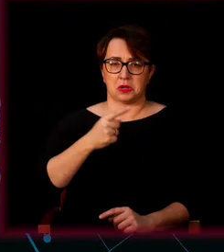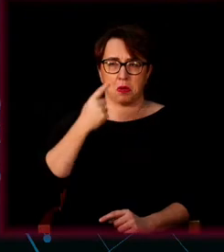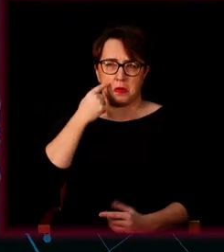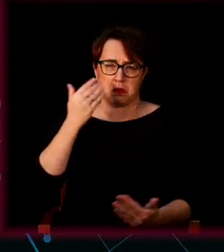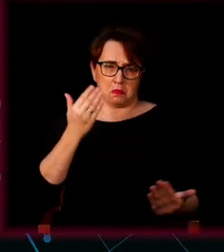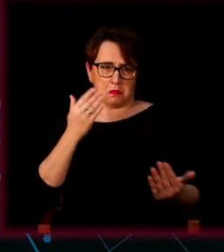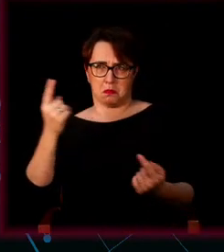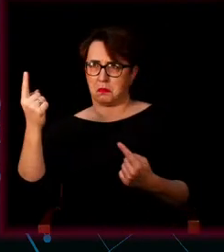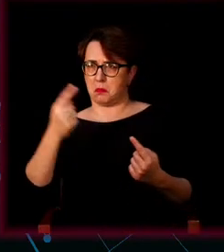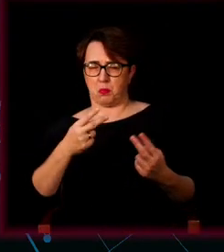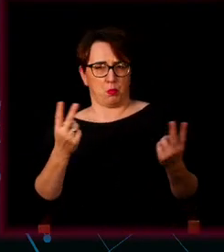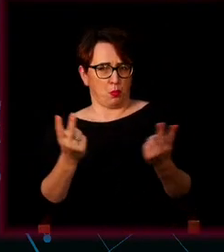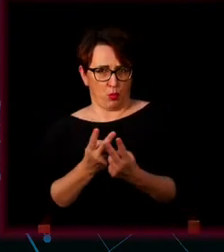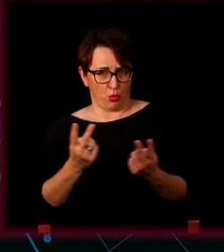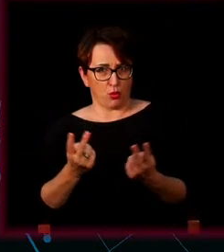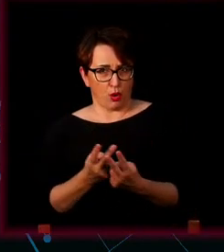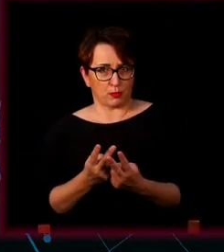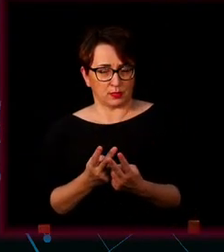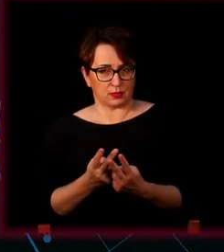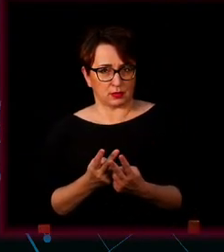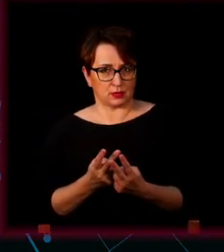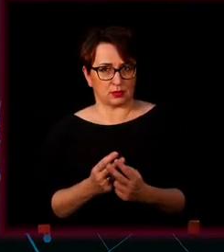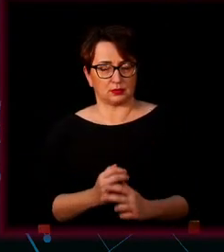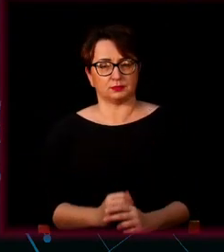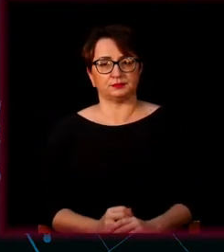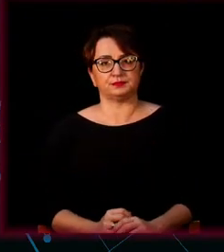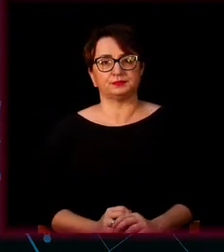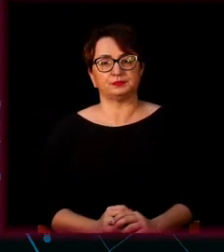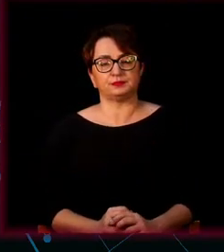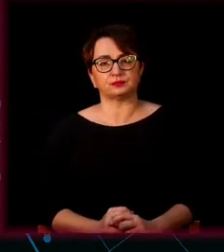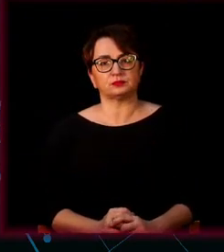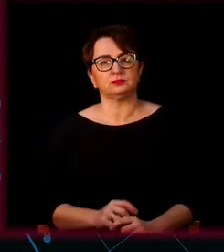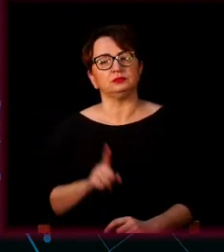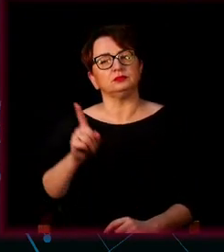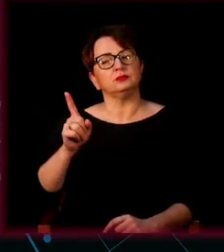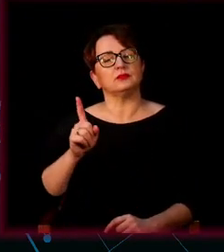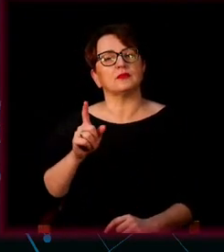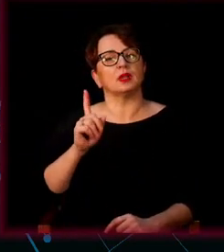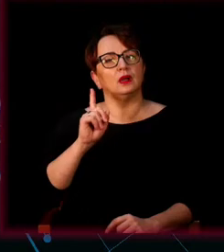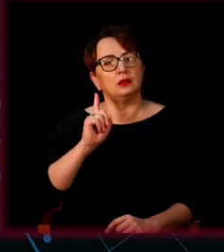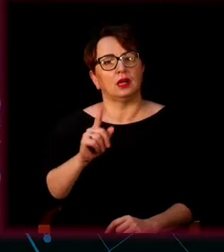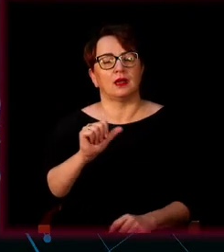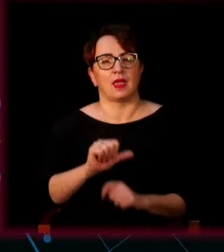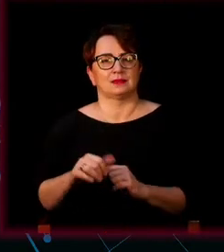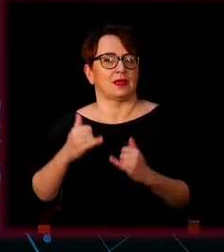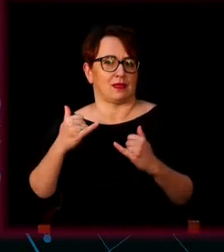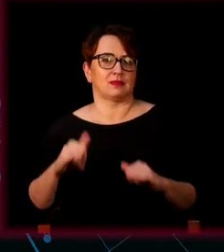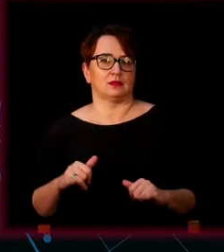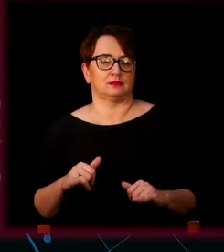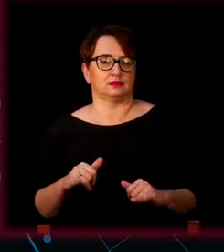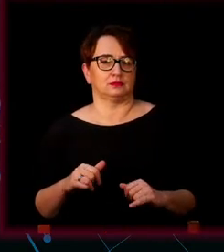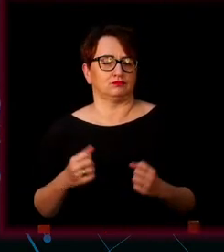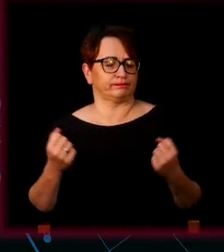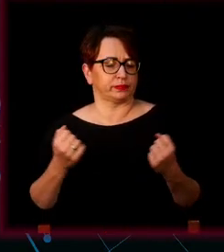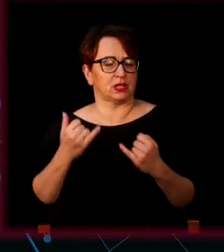od pozostałych ludzkich ras, które zamieszkują te inne światy, są jednak w znaczącym aspekcie inni, radykalnie inni, bo są